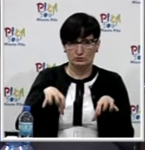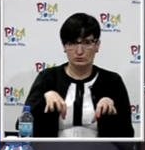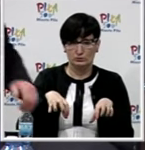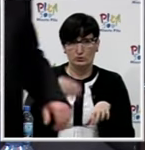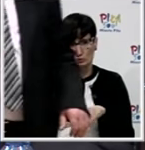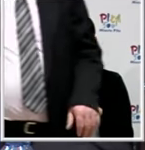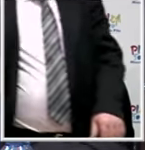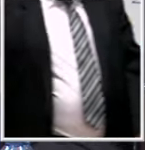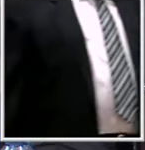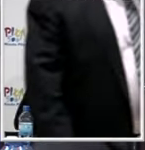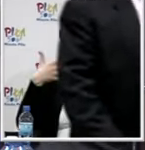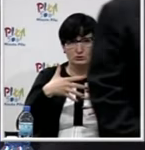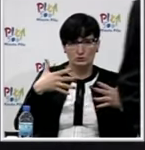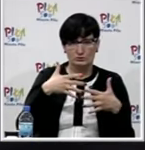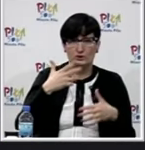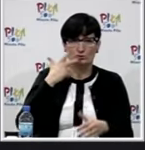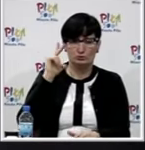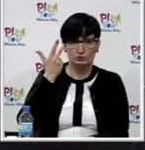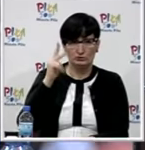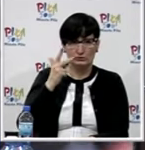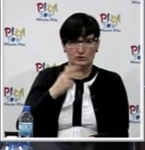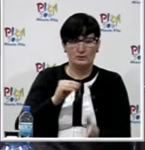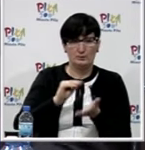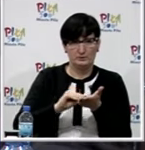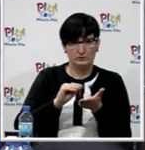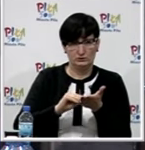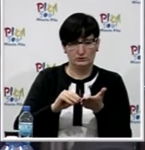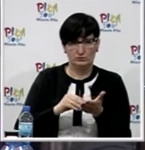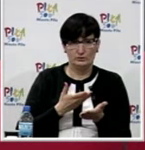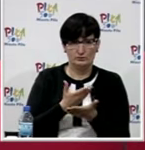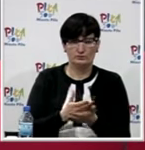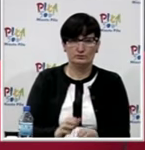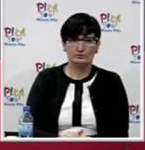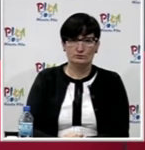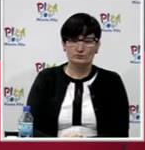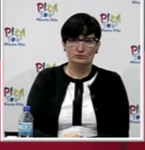Klubu Sportowego Trójka pismo w kwestii